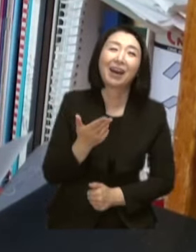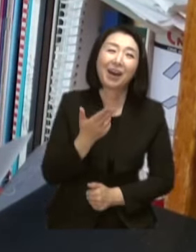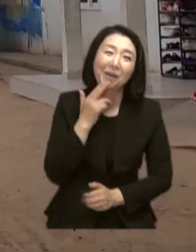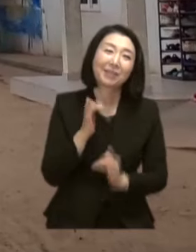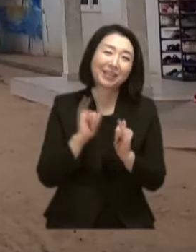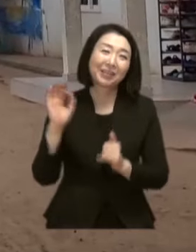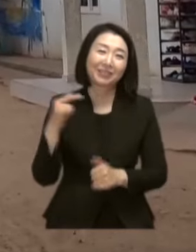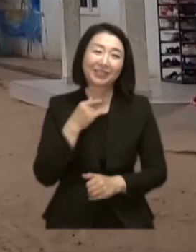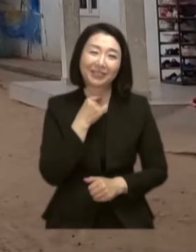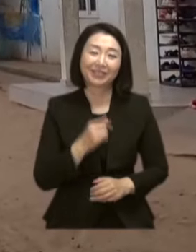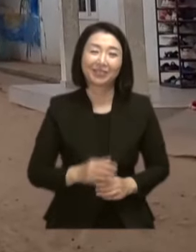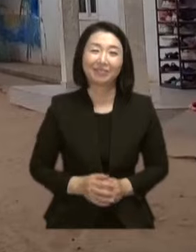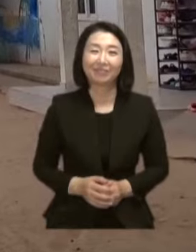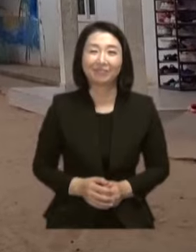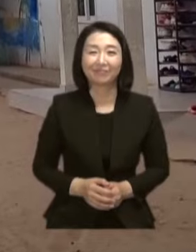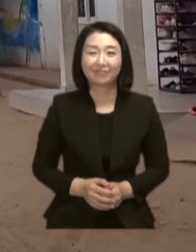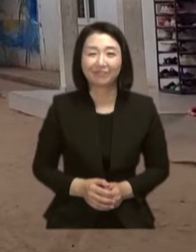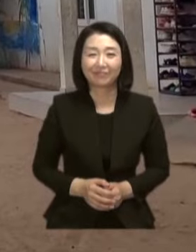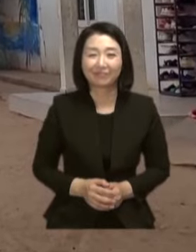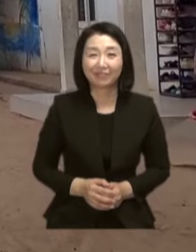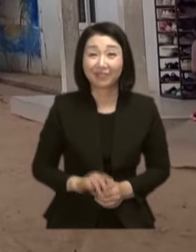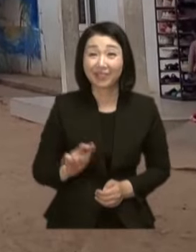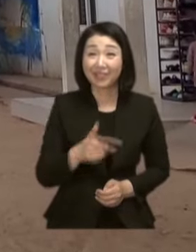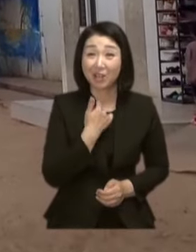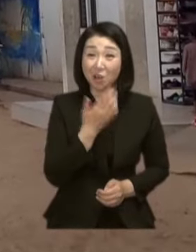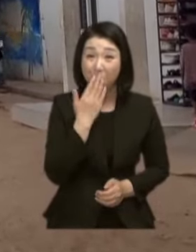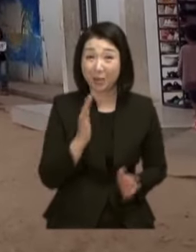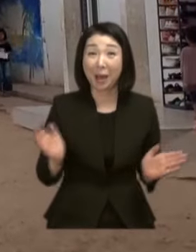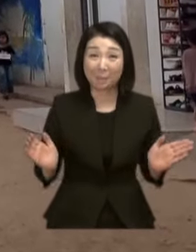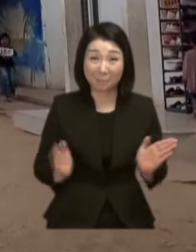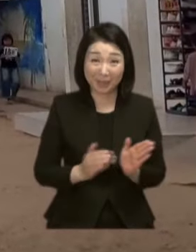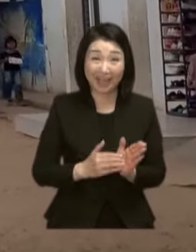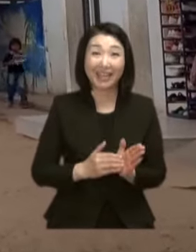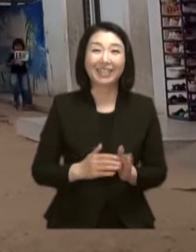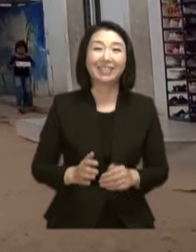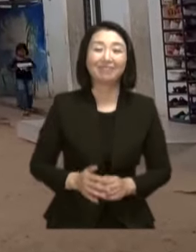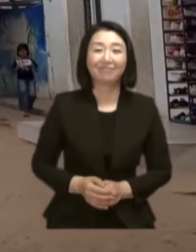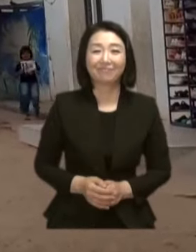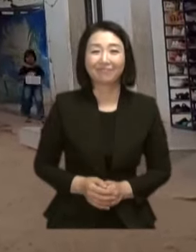좋겠습니다. 그렇게 저녁 식사를 마친 늦은 오후